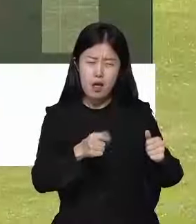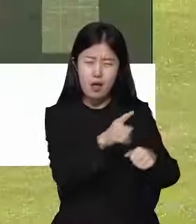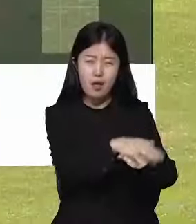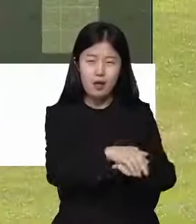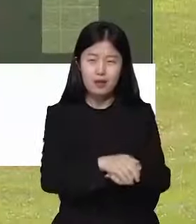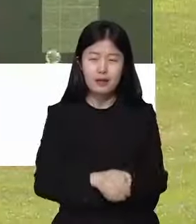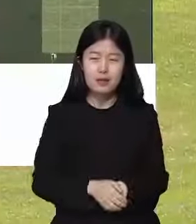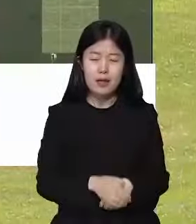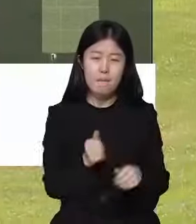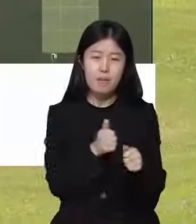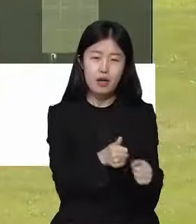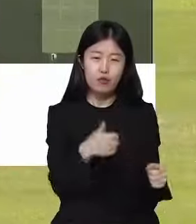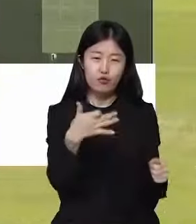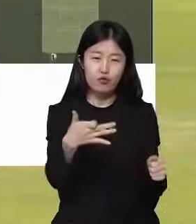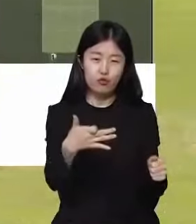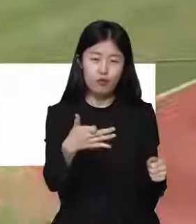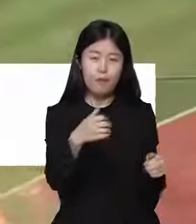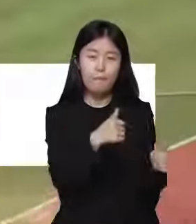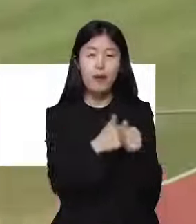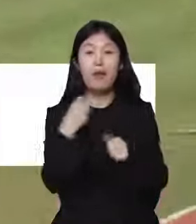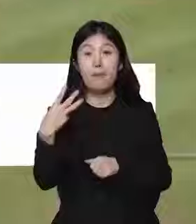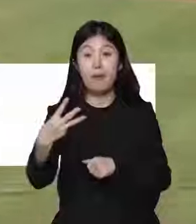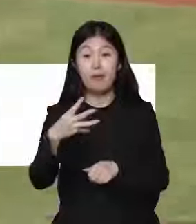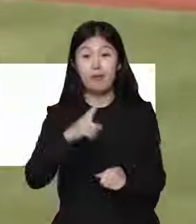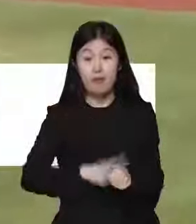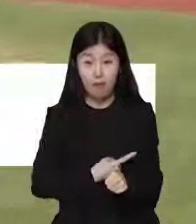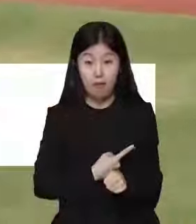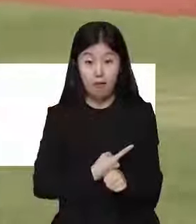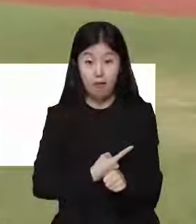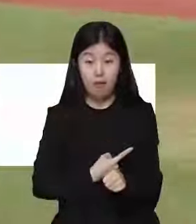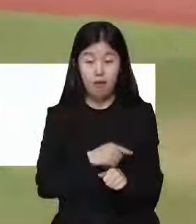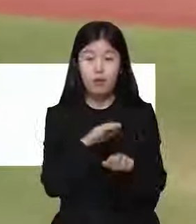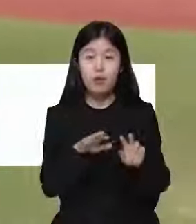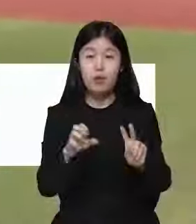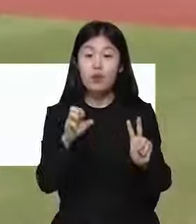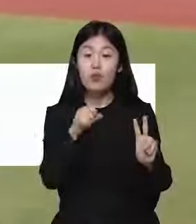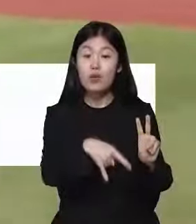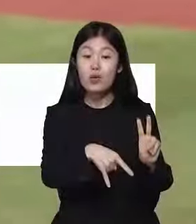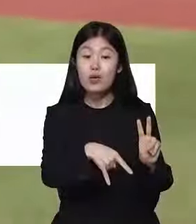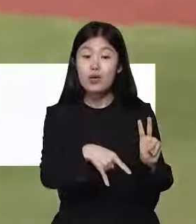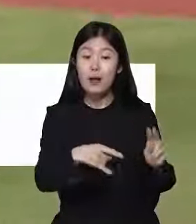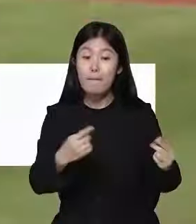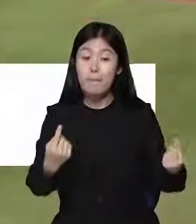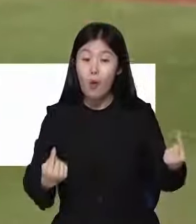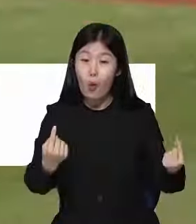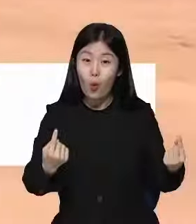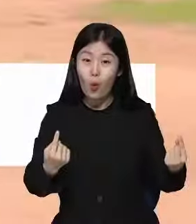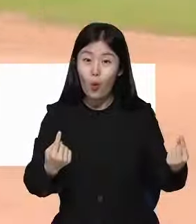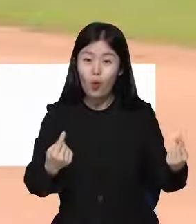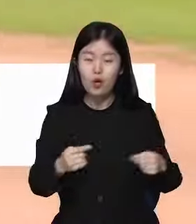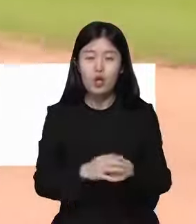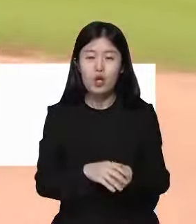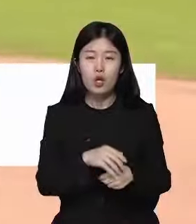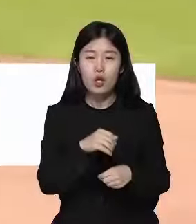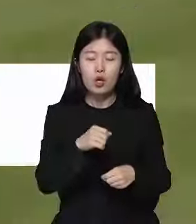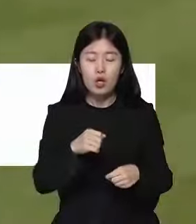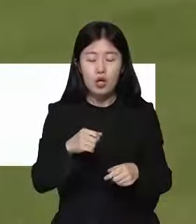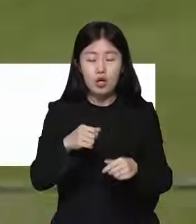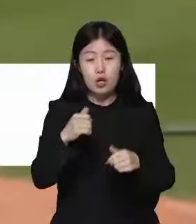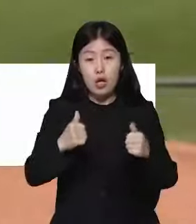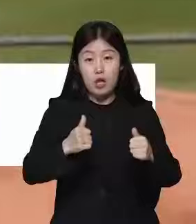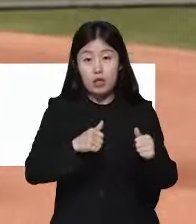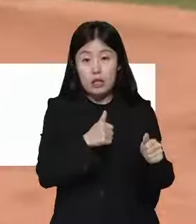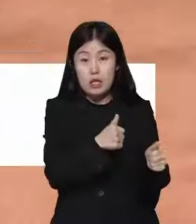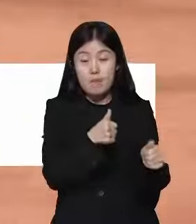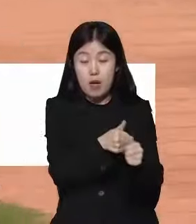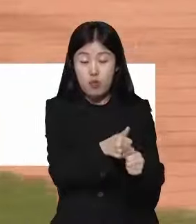저주를 이어간 기아는 이로써 2위 삼성과의 격차를 6경기 반까지 벌렸습니다. 정규 시즌 우승을